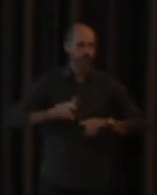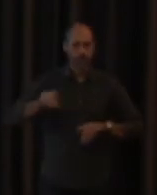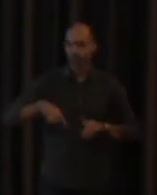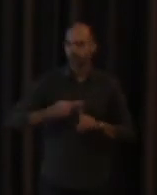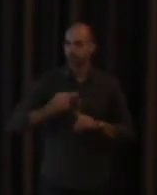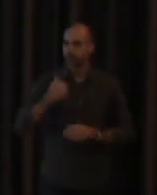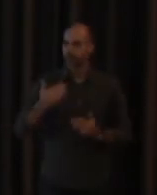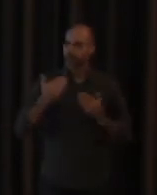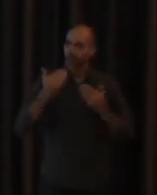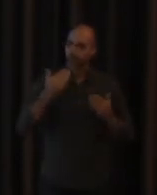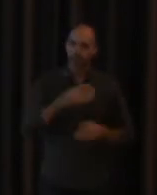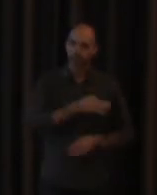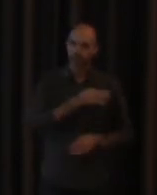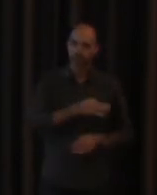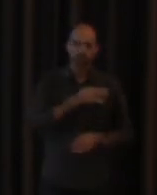també a la Gemma Rigau